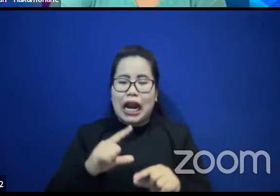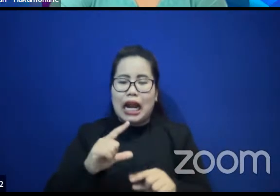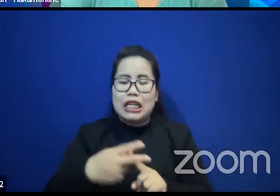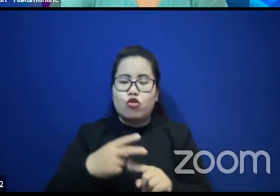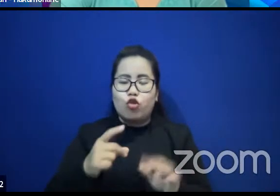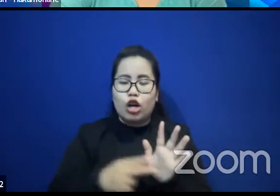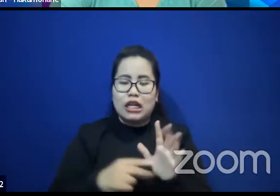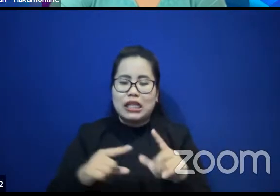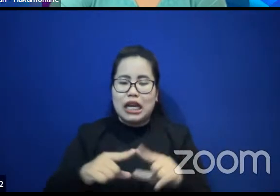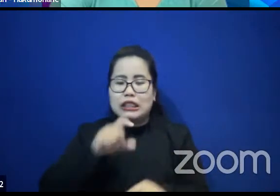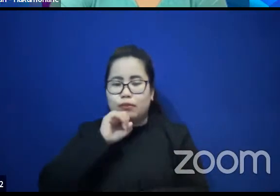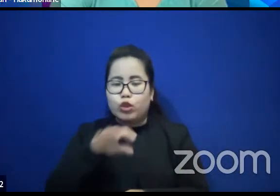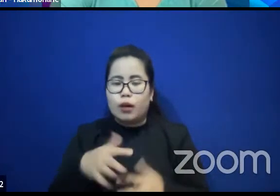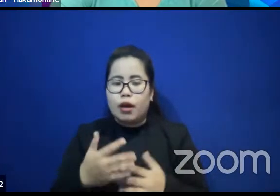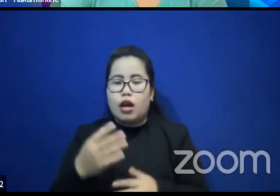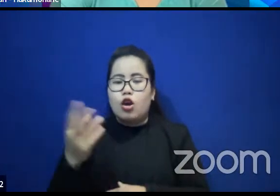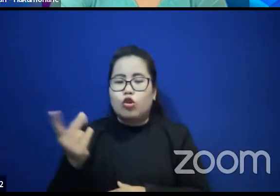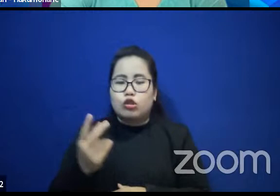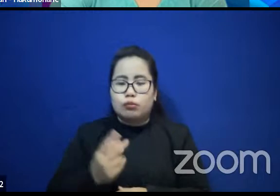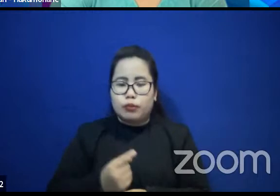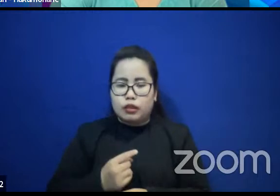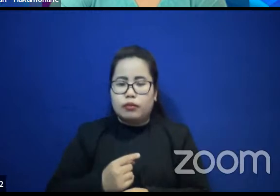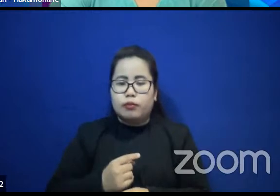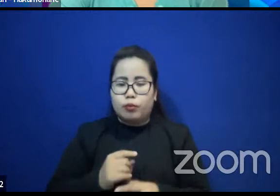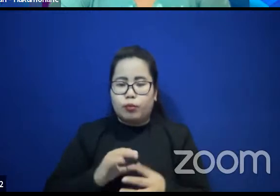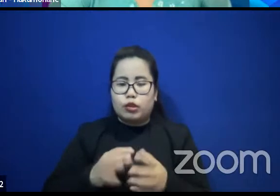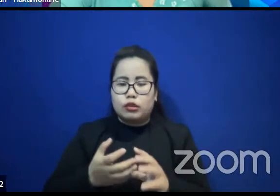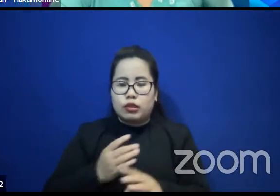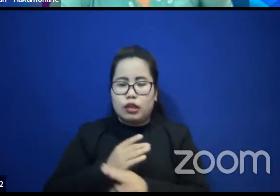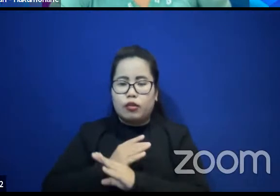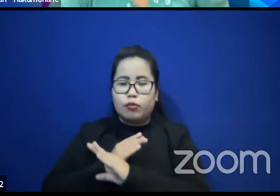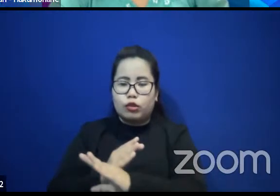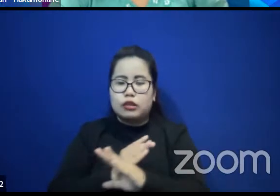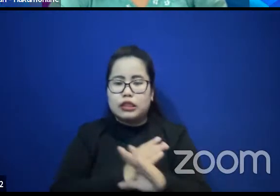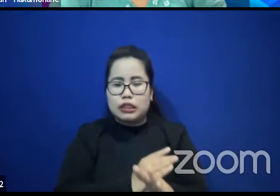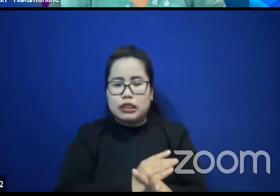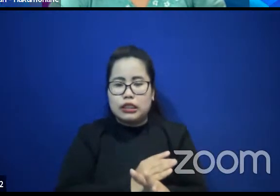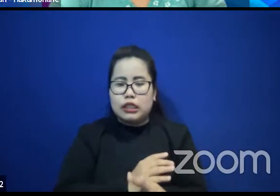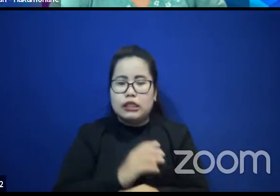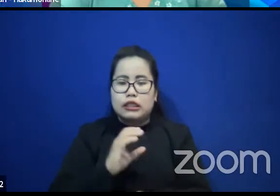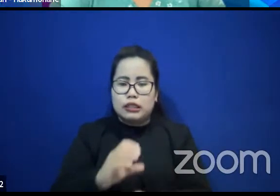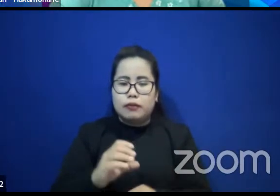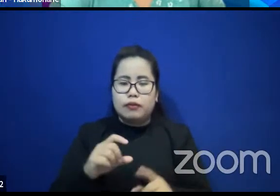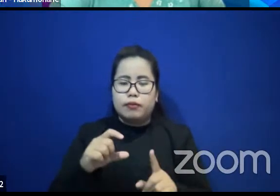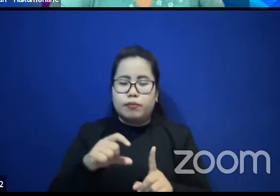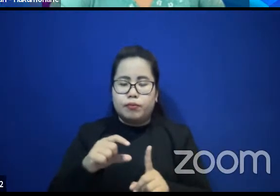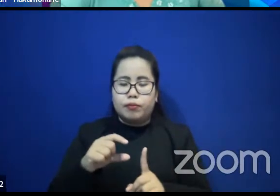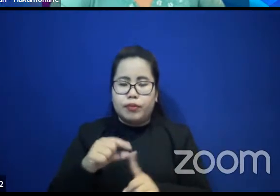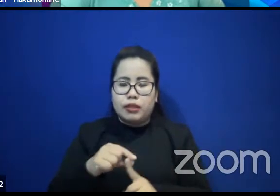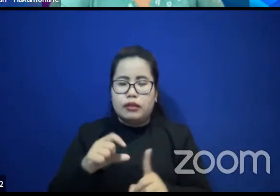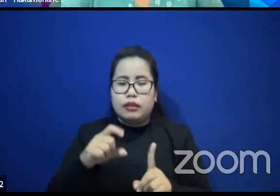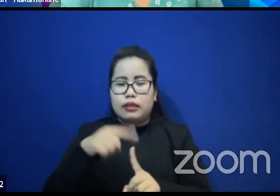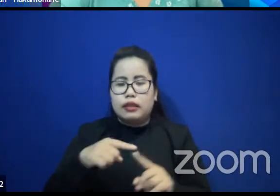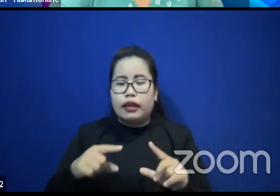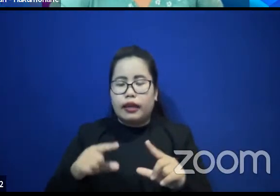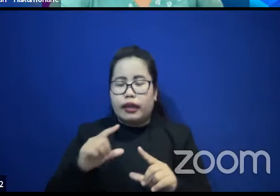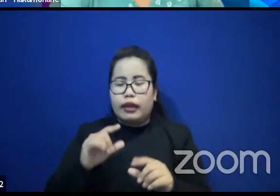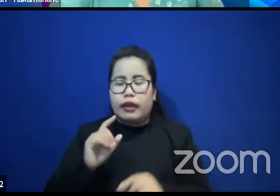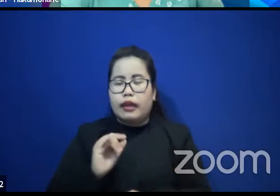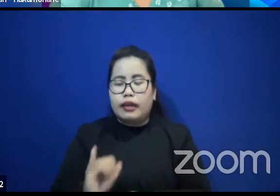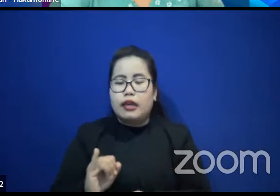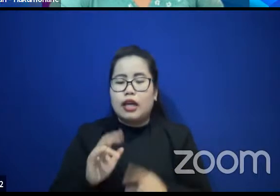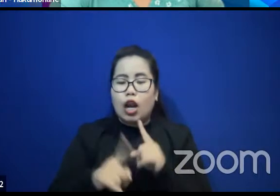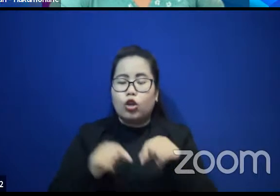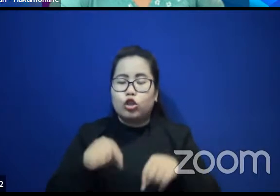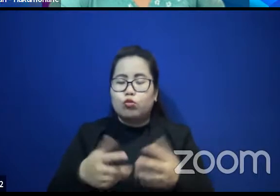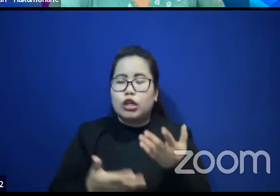consumer protection privacy act PvP itu tadi jadi memang anglenya berbeda mereka